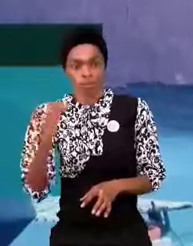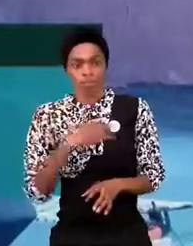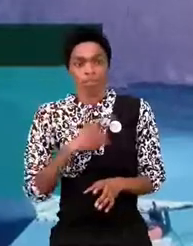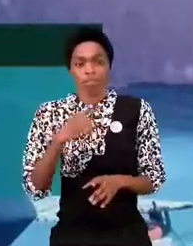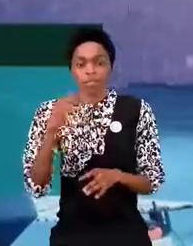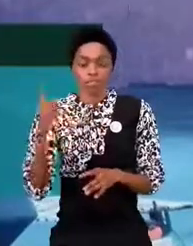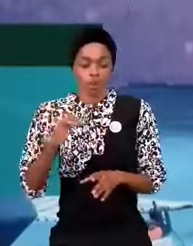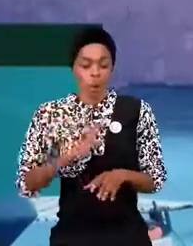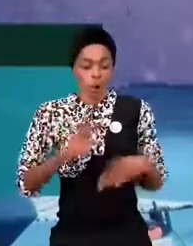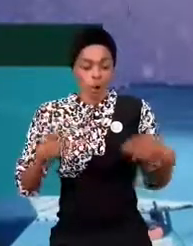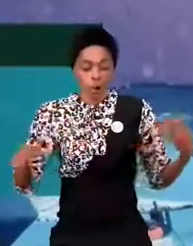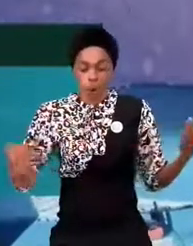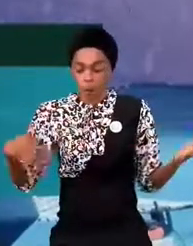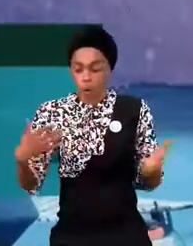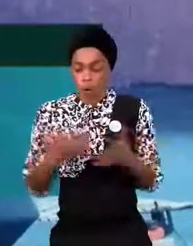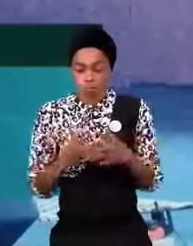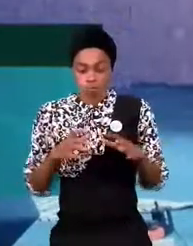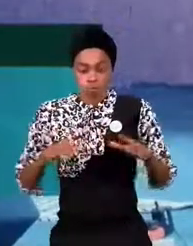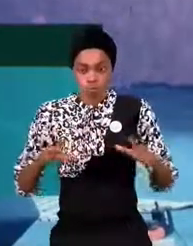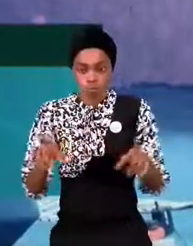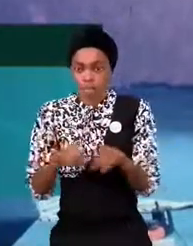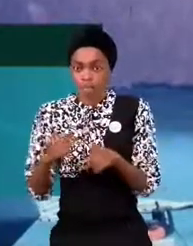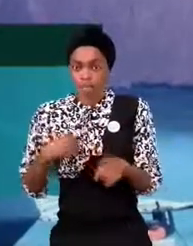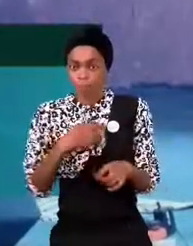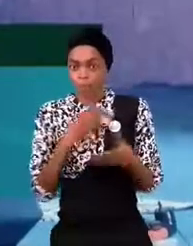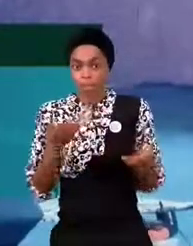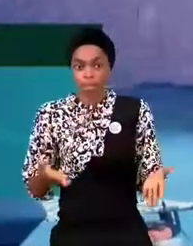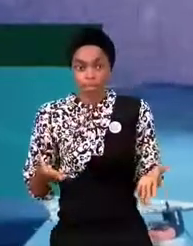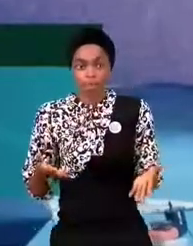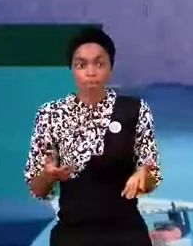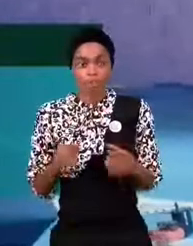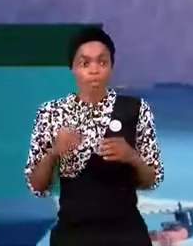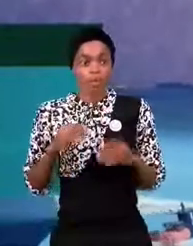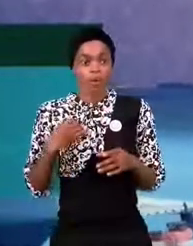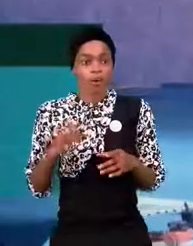saisie de joie, se mit à louer Dieu à haute voix.